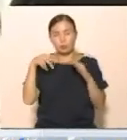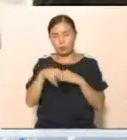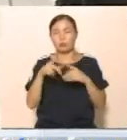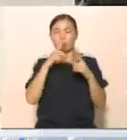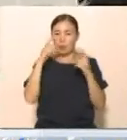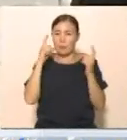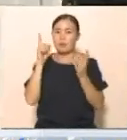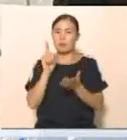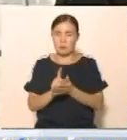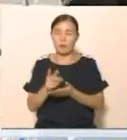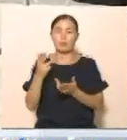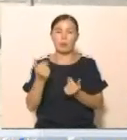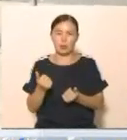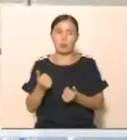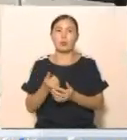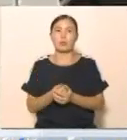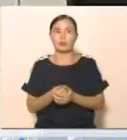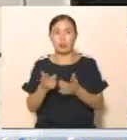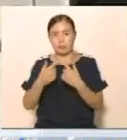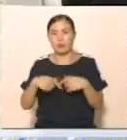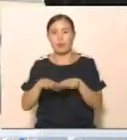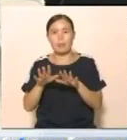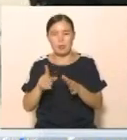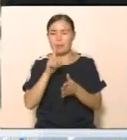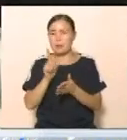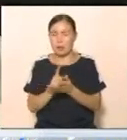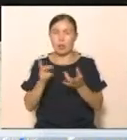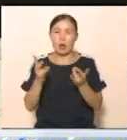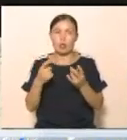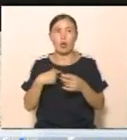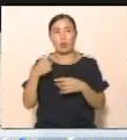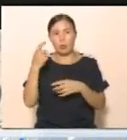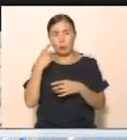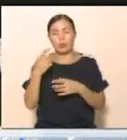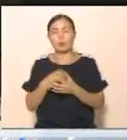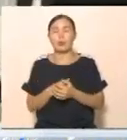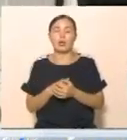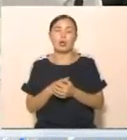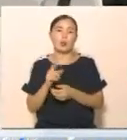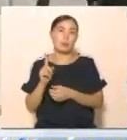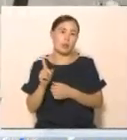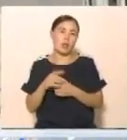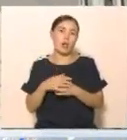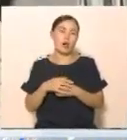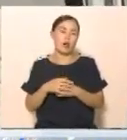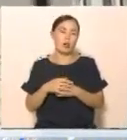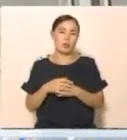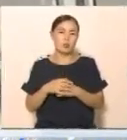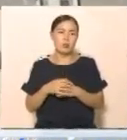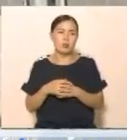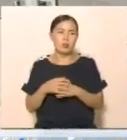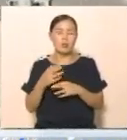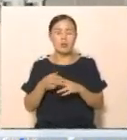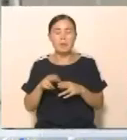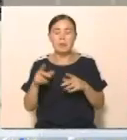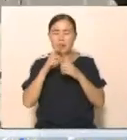общественных местах или на улице? Конечно, в общественных местах обязательно нужно. Я думаю, что надо маска. Ну, раз нас президент нам сказал,